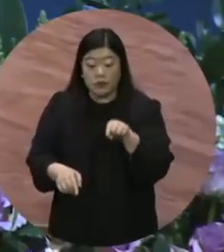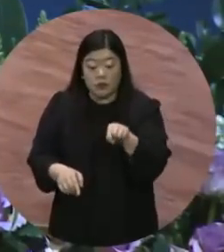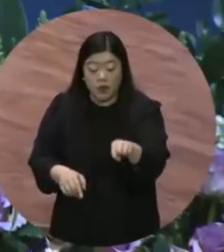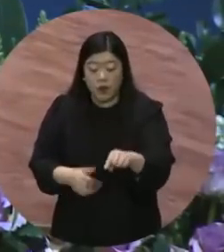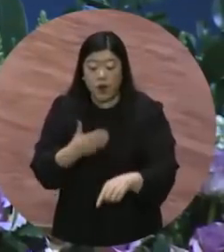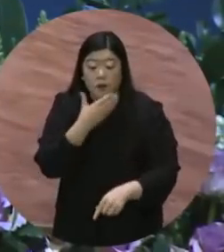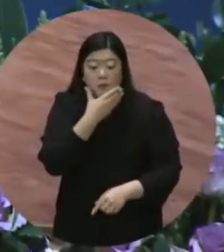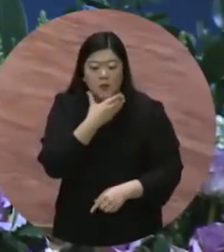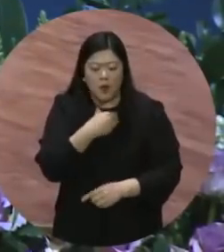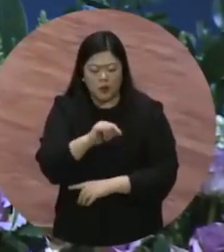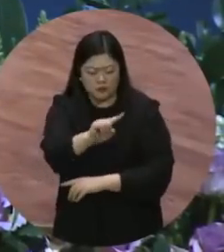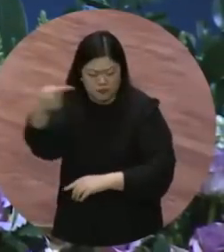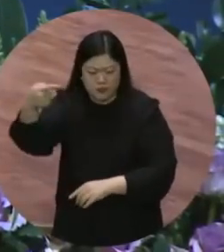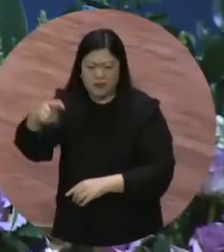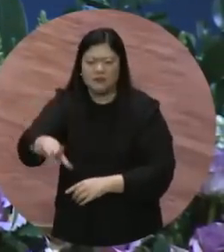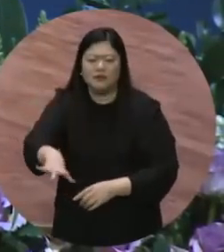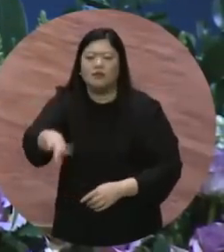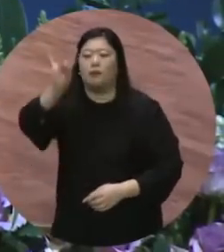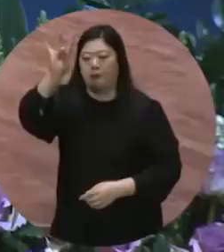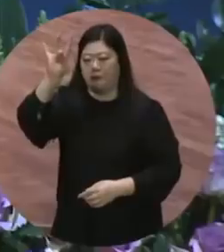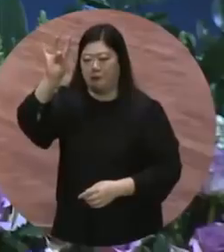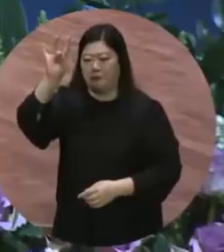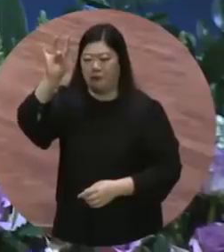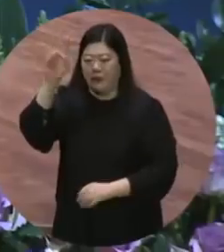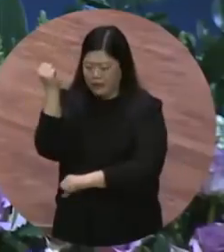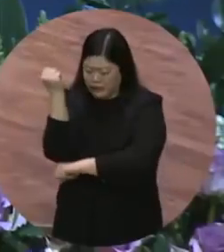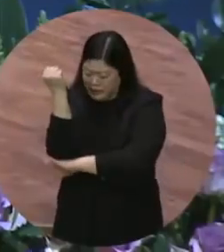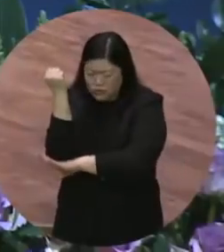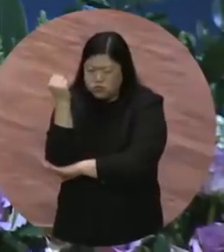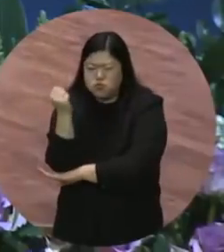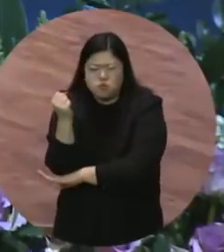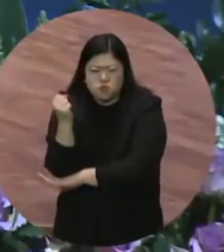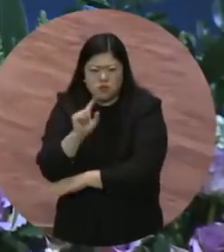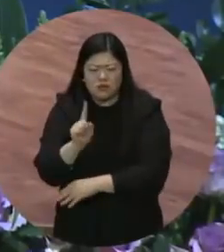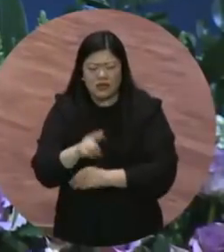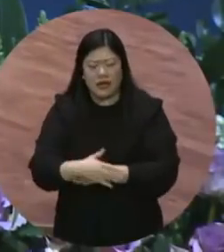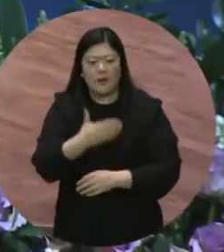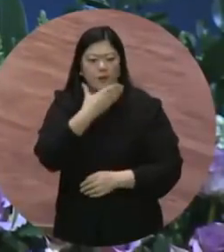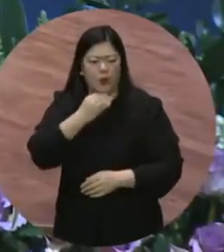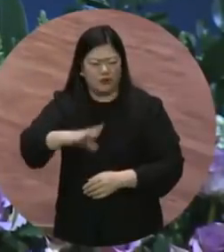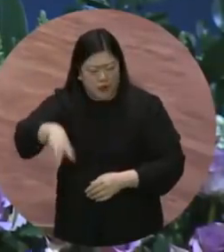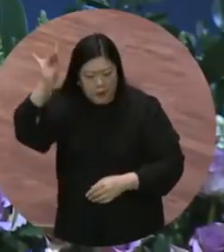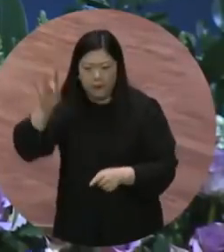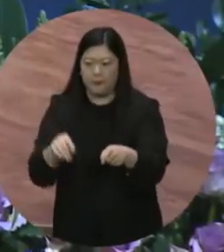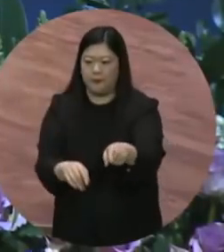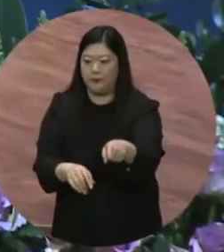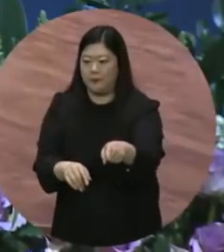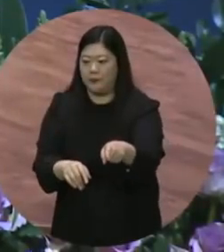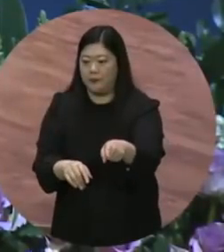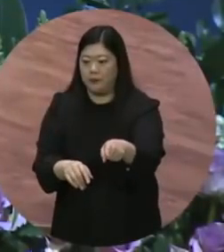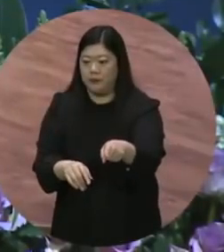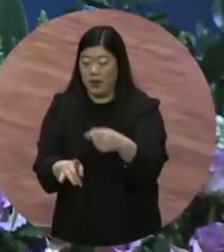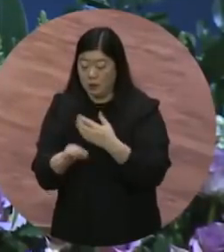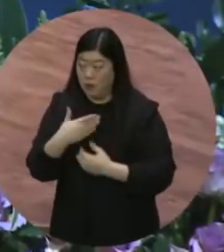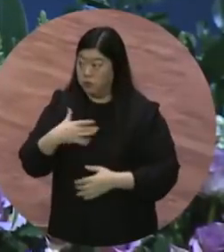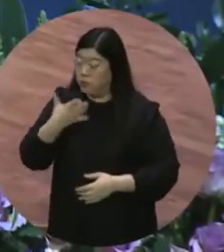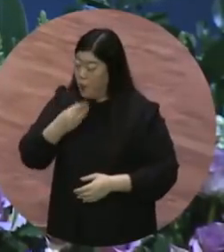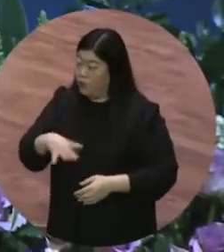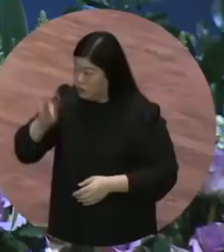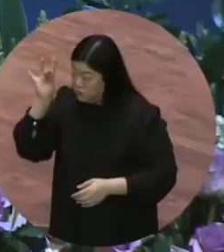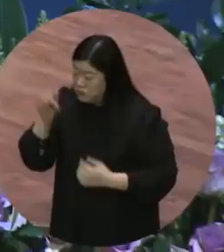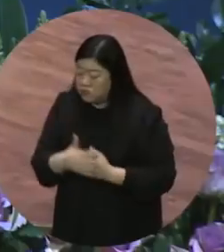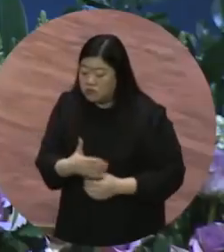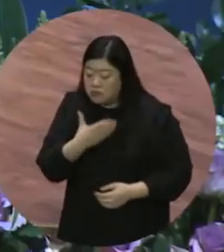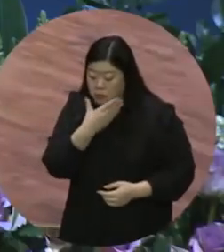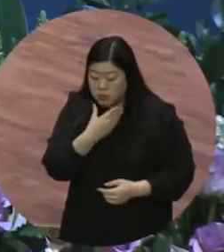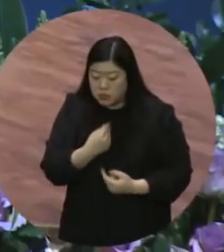시조가 될 것이다. 너는 복의 출발이 될 것이다. 그렇다면 복이 무엇인가?